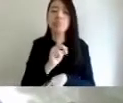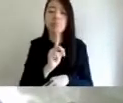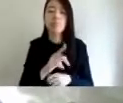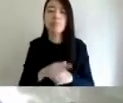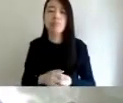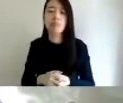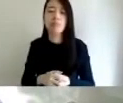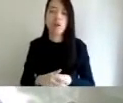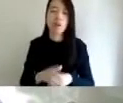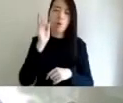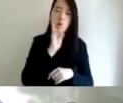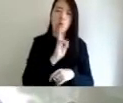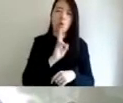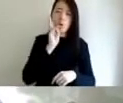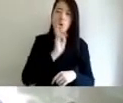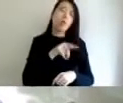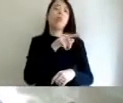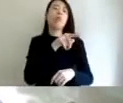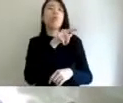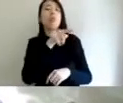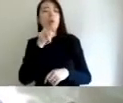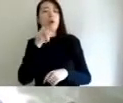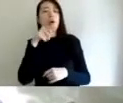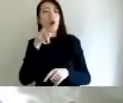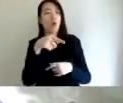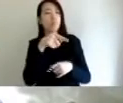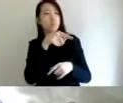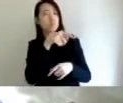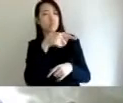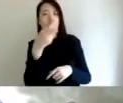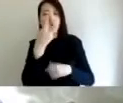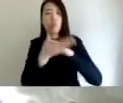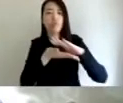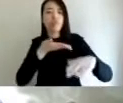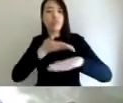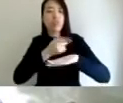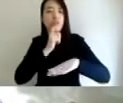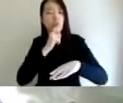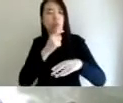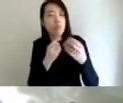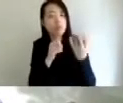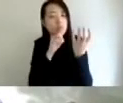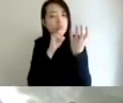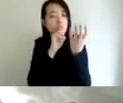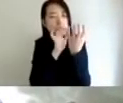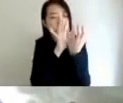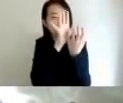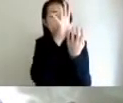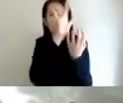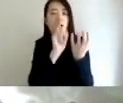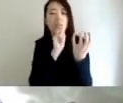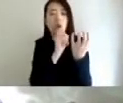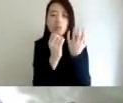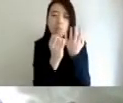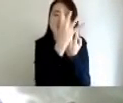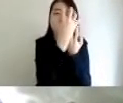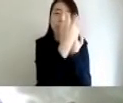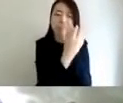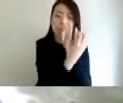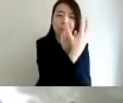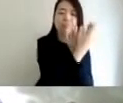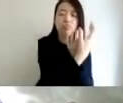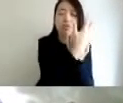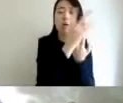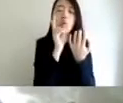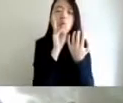表面上面睇咧就好似啊，佢哋都长翻新嘅枝条，都有好似有翻一个少少嘅树冠